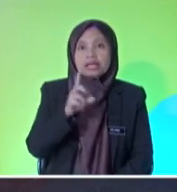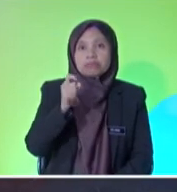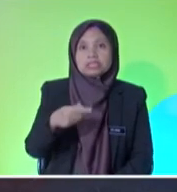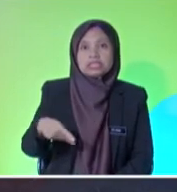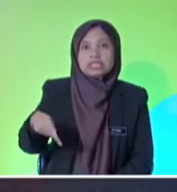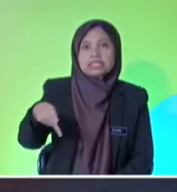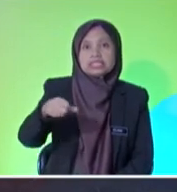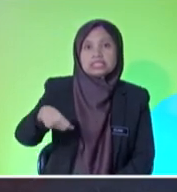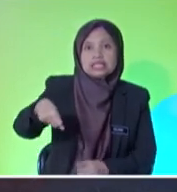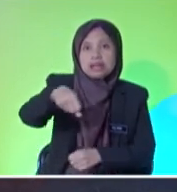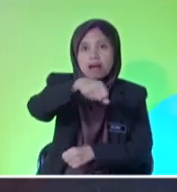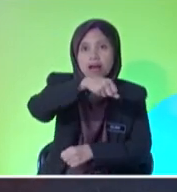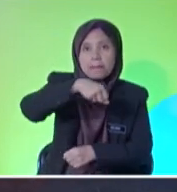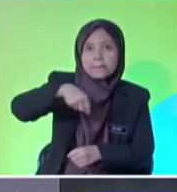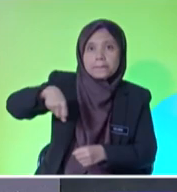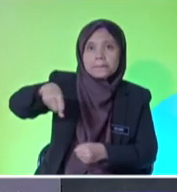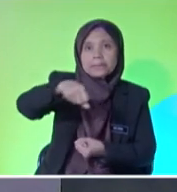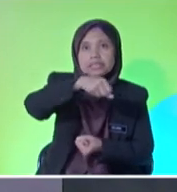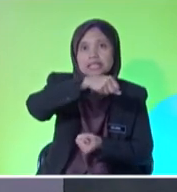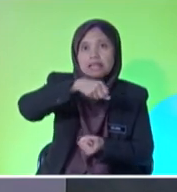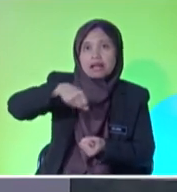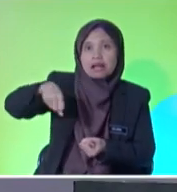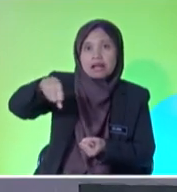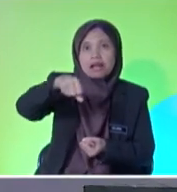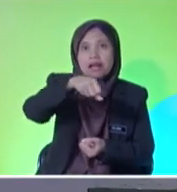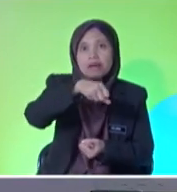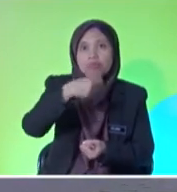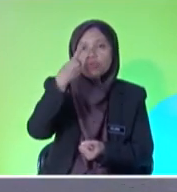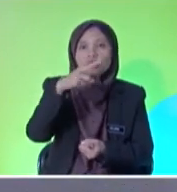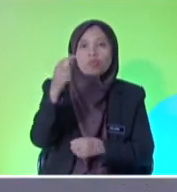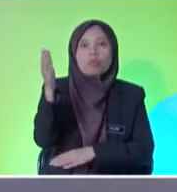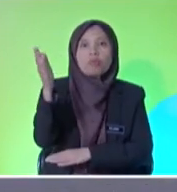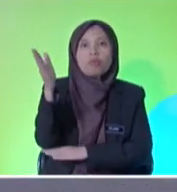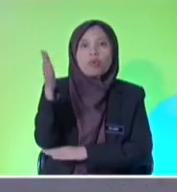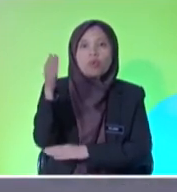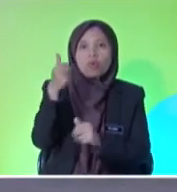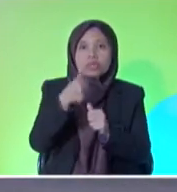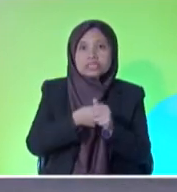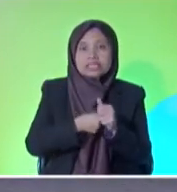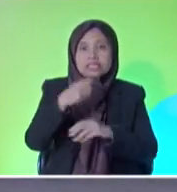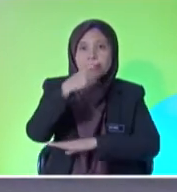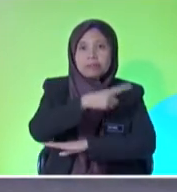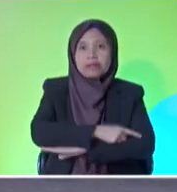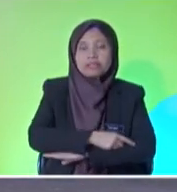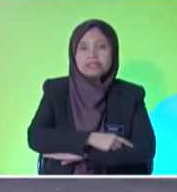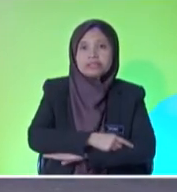jadi setiap hari kita kena siram air untuk pokok itu sebelum dia bercambah